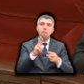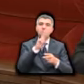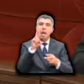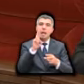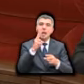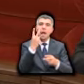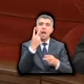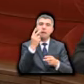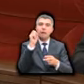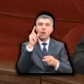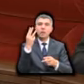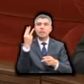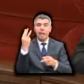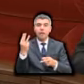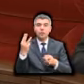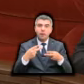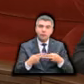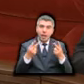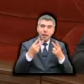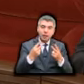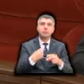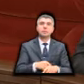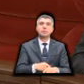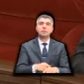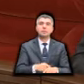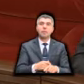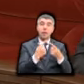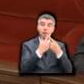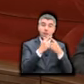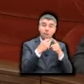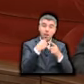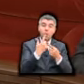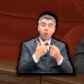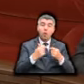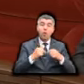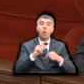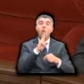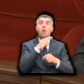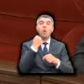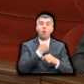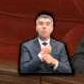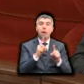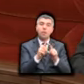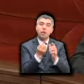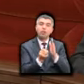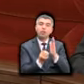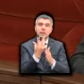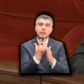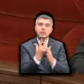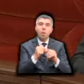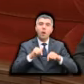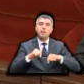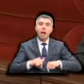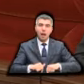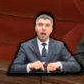2013. أول الآليات هو أولا تم خلق قطاع حكومي مكلف بالهجرة. جوج، تم